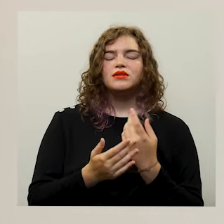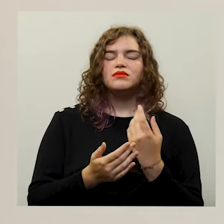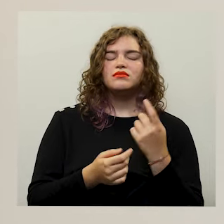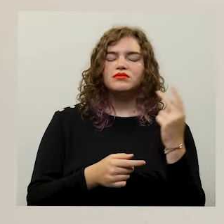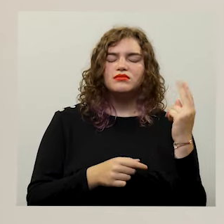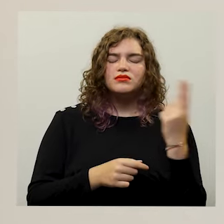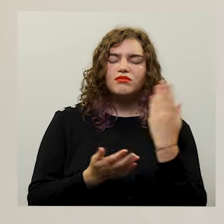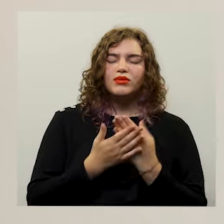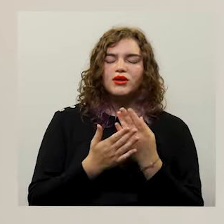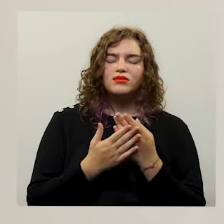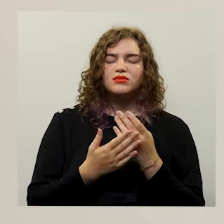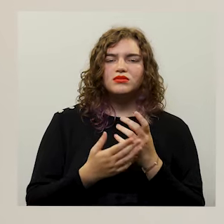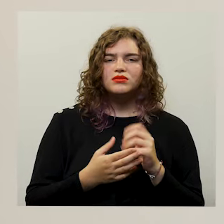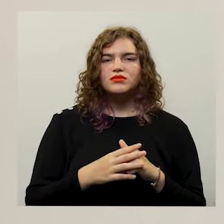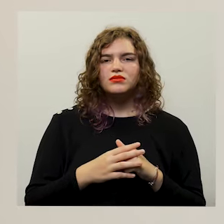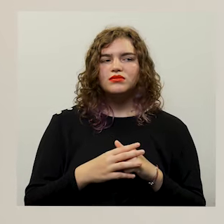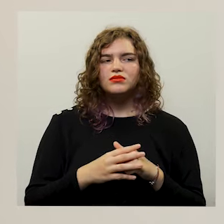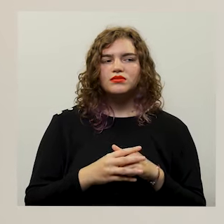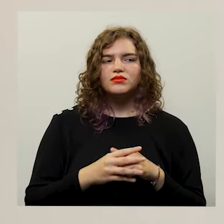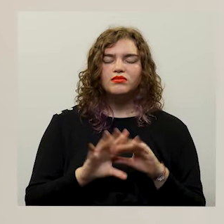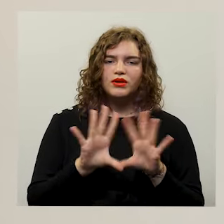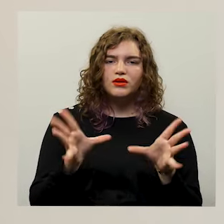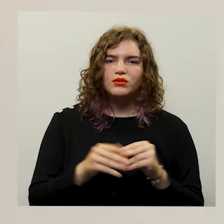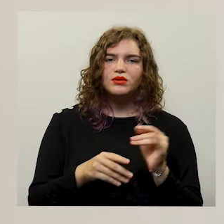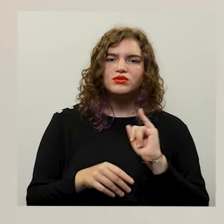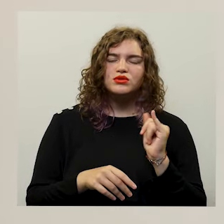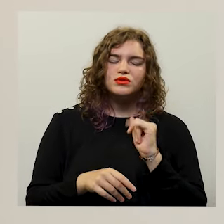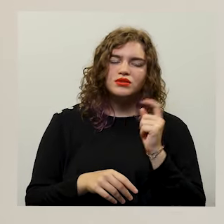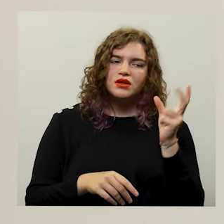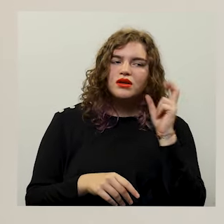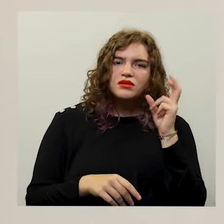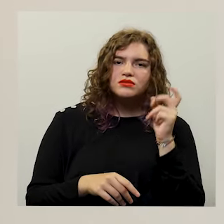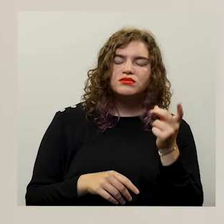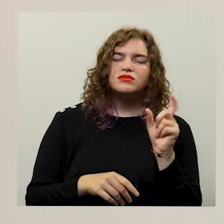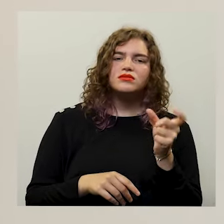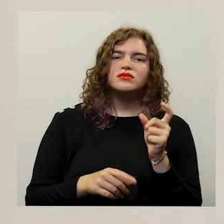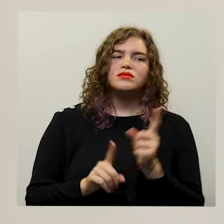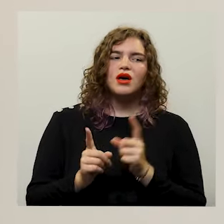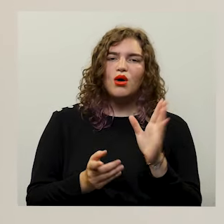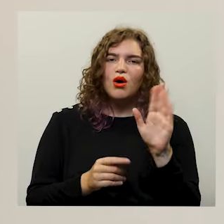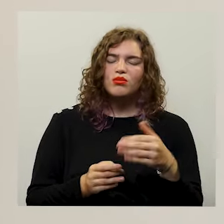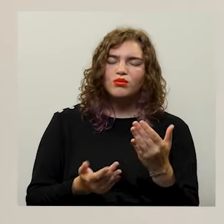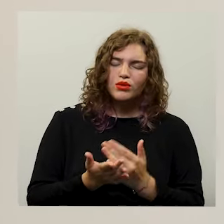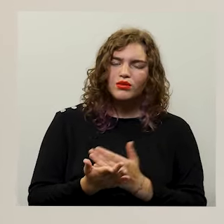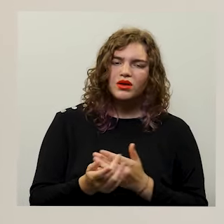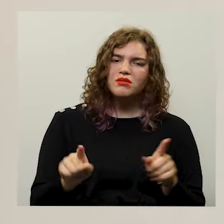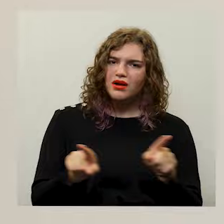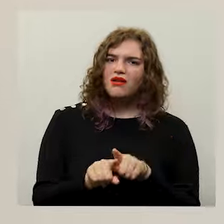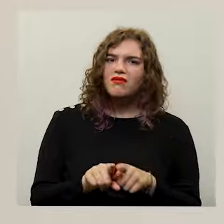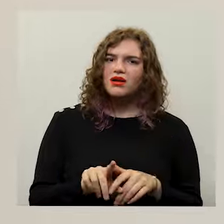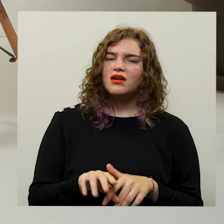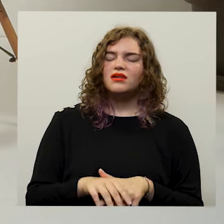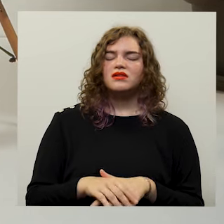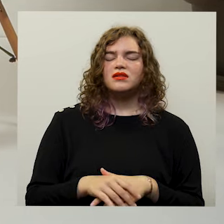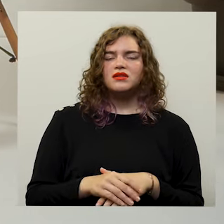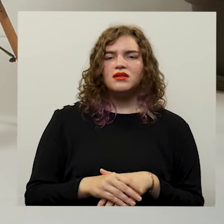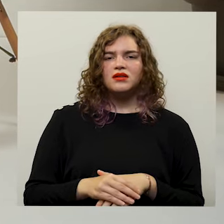Dumnezeu, pentru... împreună cu cei care urmăresc emisiunea și care poate s-au confruntat cu astfel de